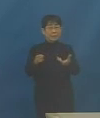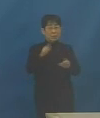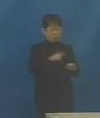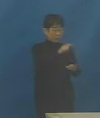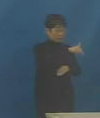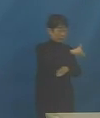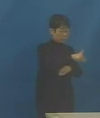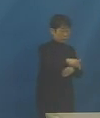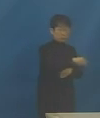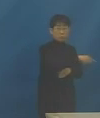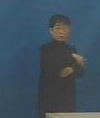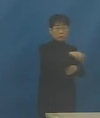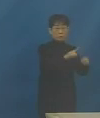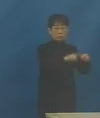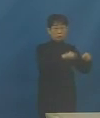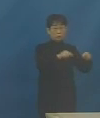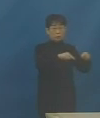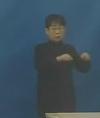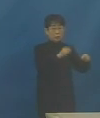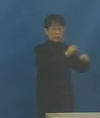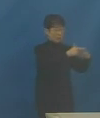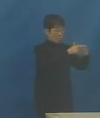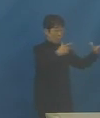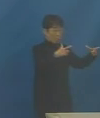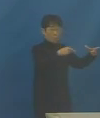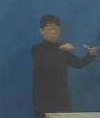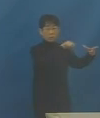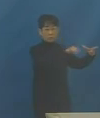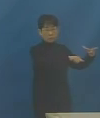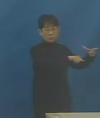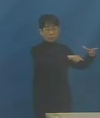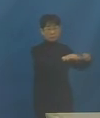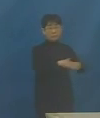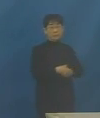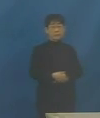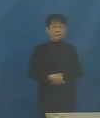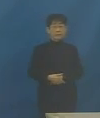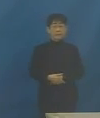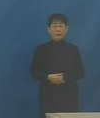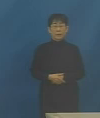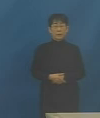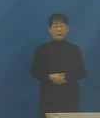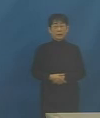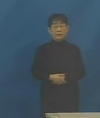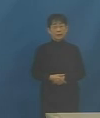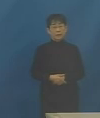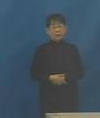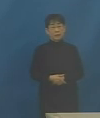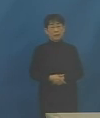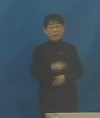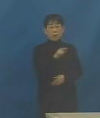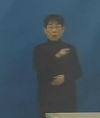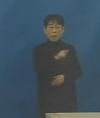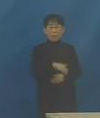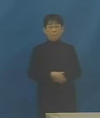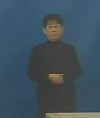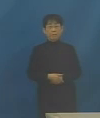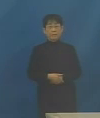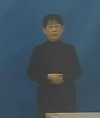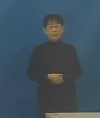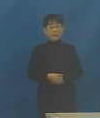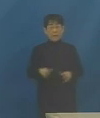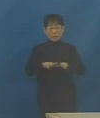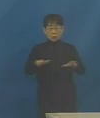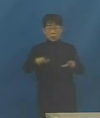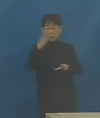で中西部を中心に急速には広がっているところですねでこれがあのつまりわれわれの方で行政